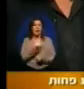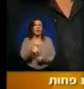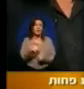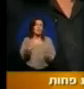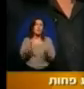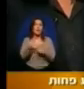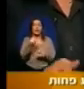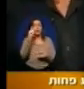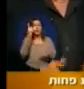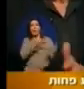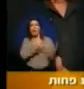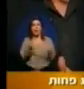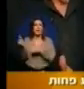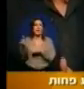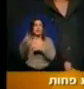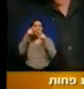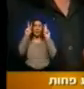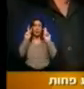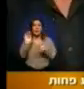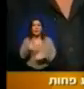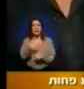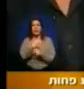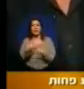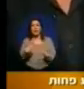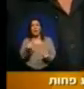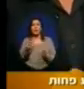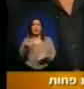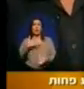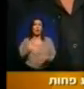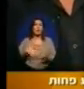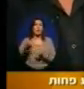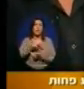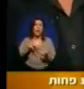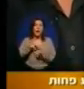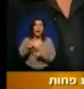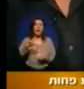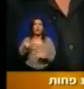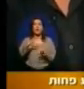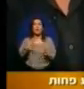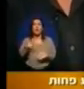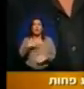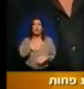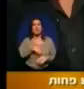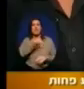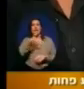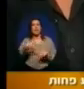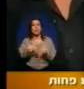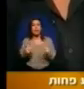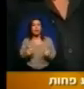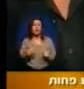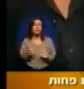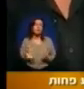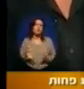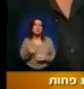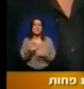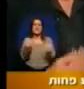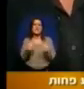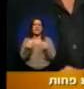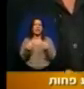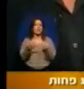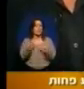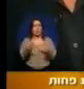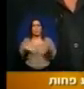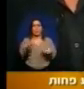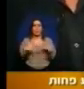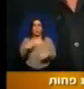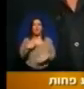יסיט את האחיות נגד עובדים אחרים, ויהיה בלגן, והחיצים יופנו ממנו. הדבר הזה הוא באמת מאוד מאוד מקומם,